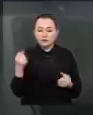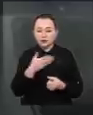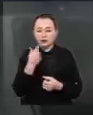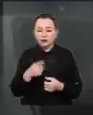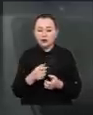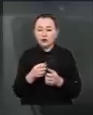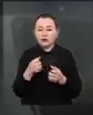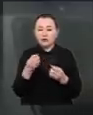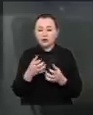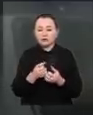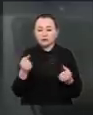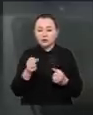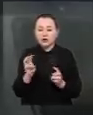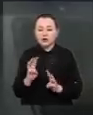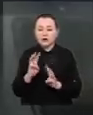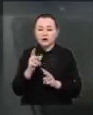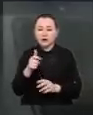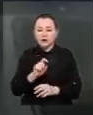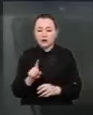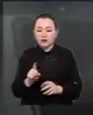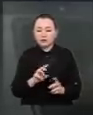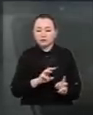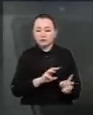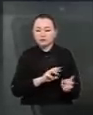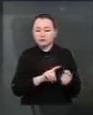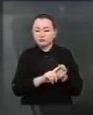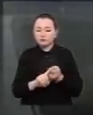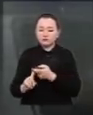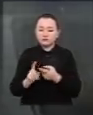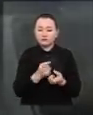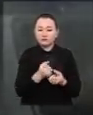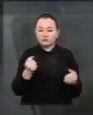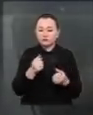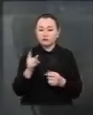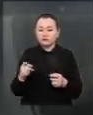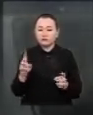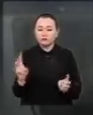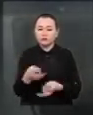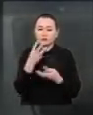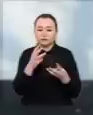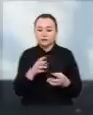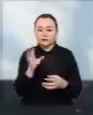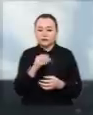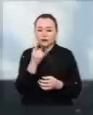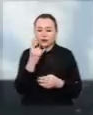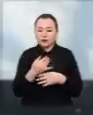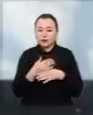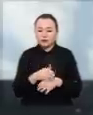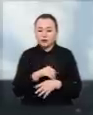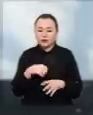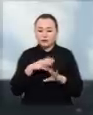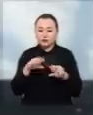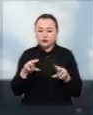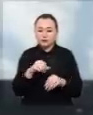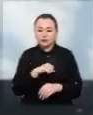а газ горел рядом. После газа он взорвался, и газ все вынесло, все окна. Он сам тушил, он еще в шоке